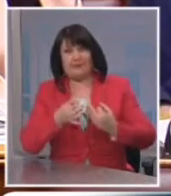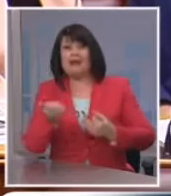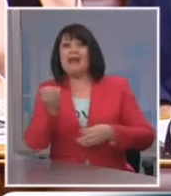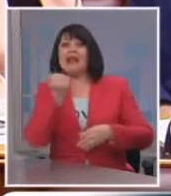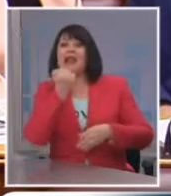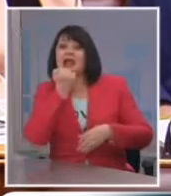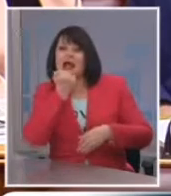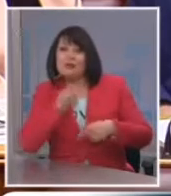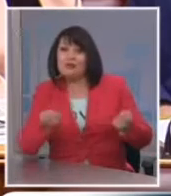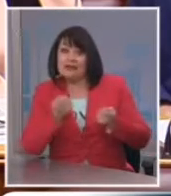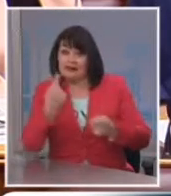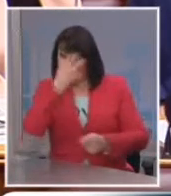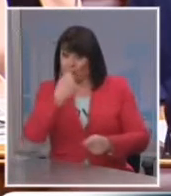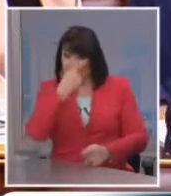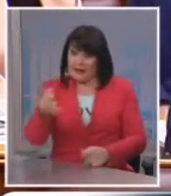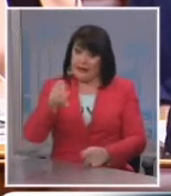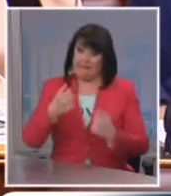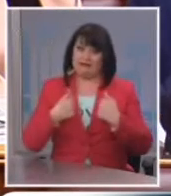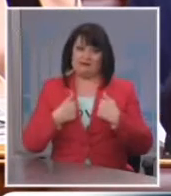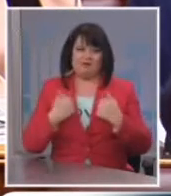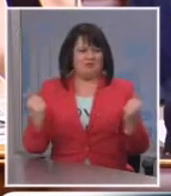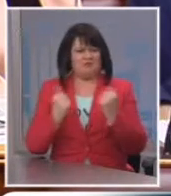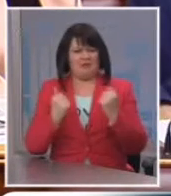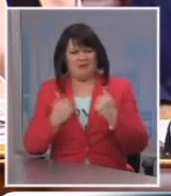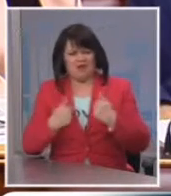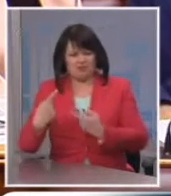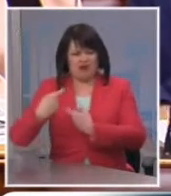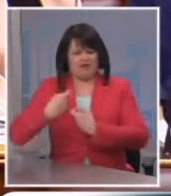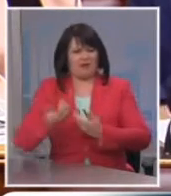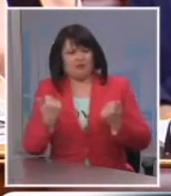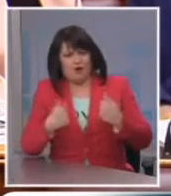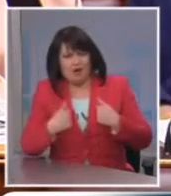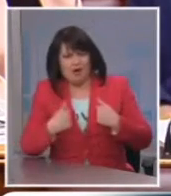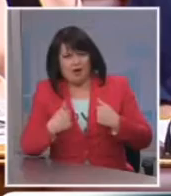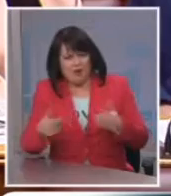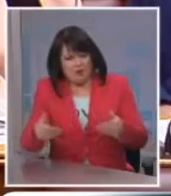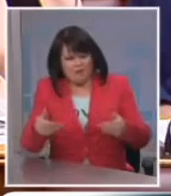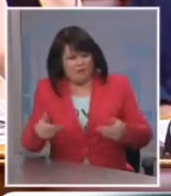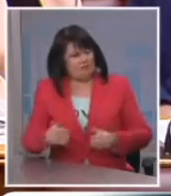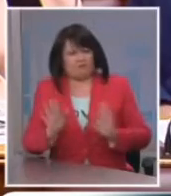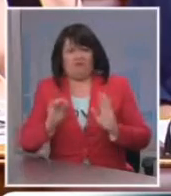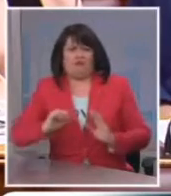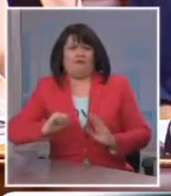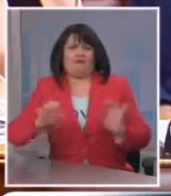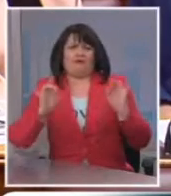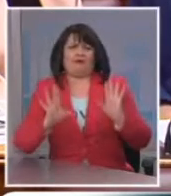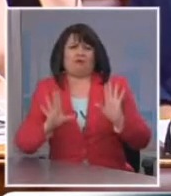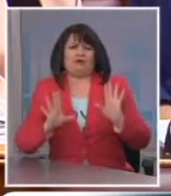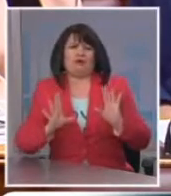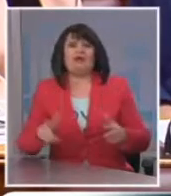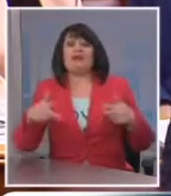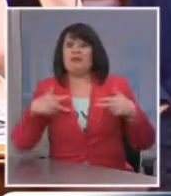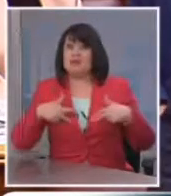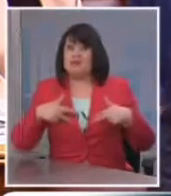όσοι απευθύνθηκαν σε μένα. Δεν πιέζομαι, δεν εκβιάζομαι, δεν υποχωρώ σε πιέσεις, δεν φοβάμαι. Και η